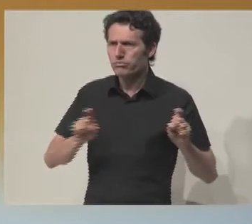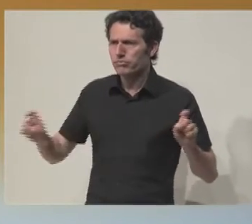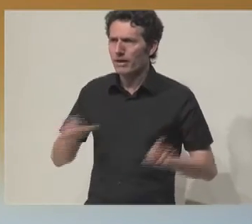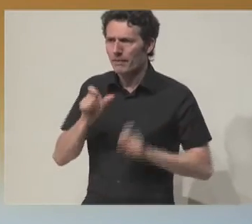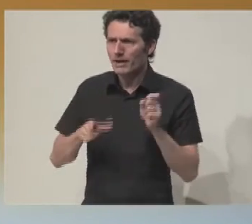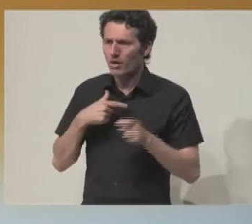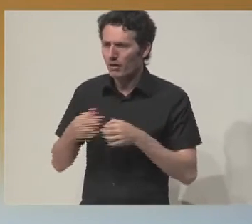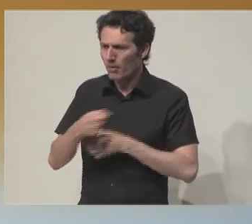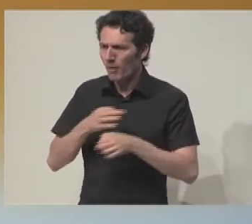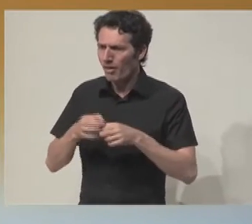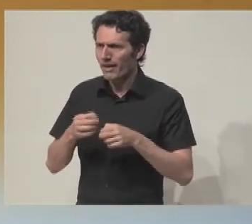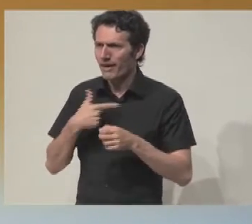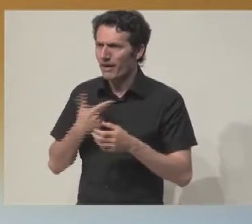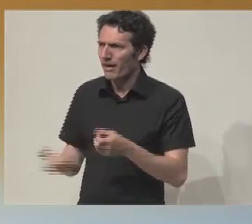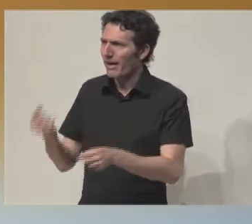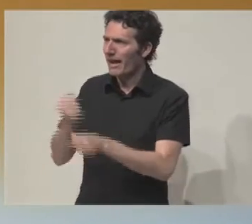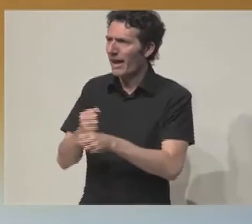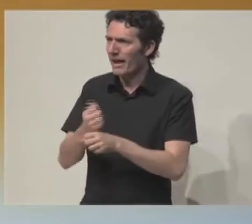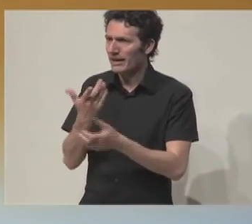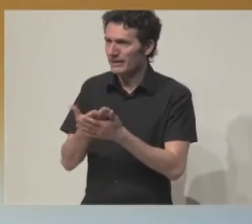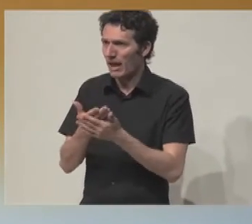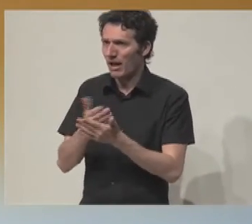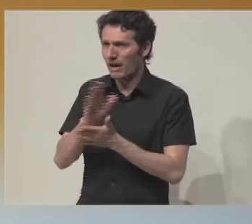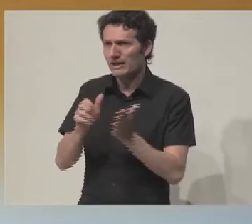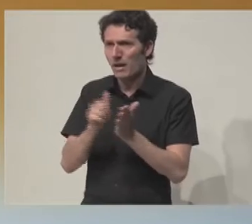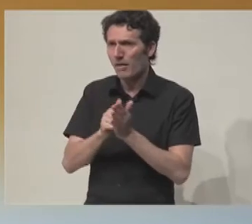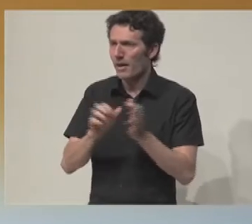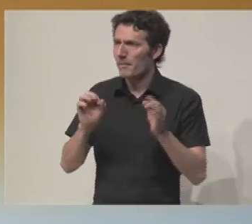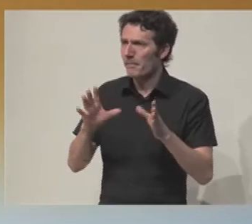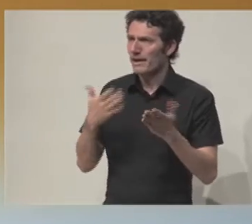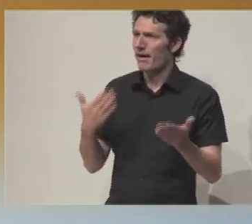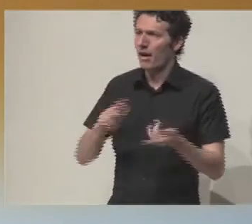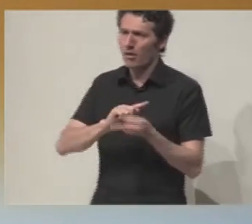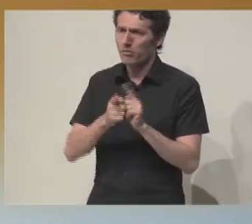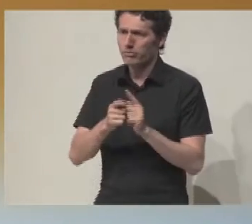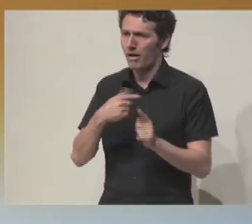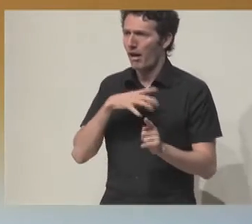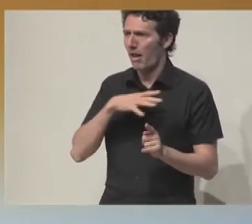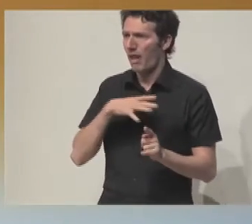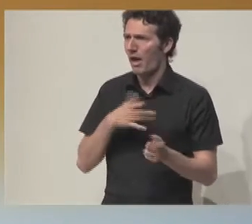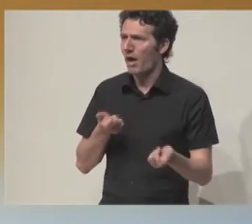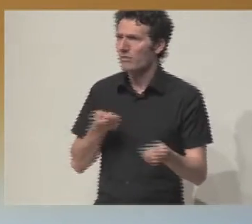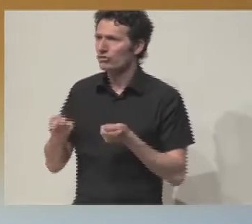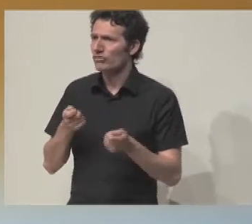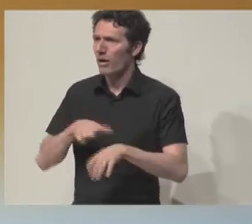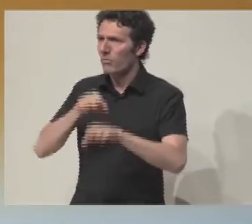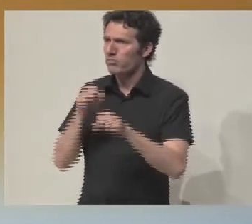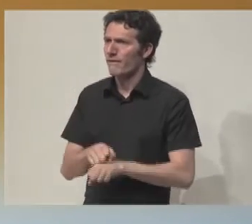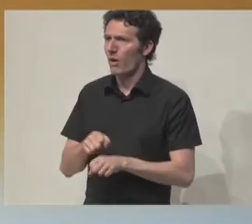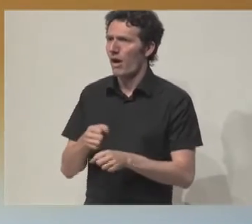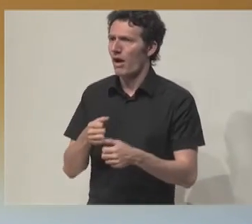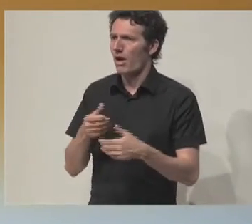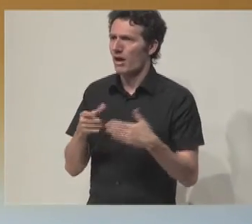faisait ses il battait monnaie était le signe que désormais il avait la domination